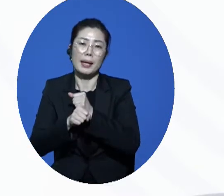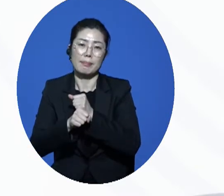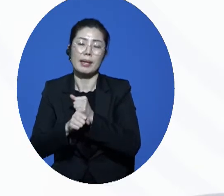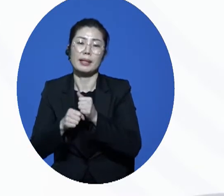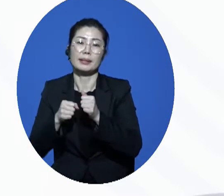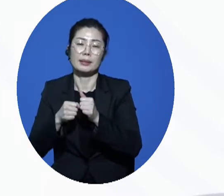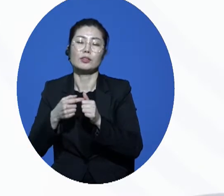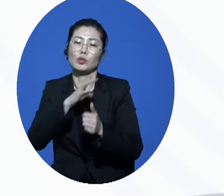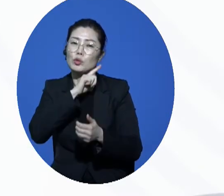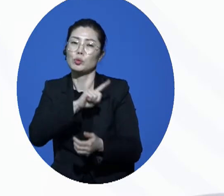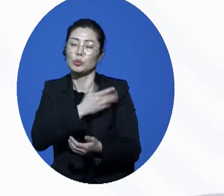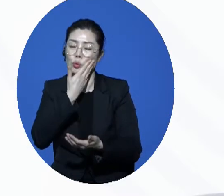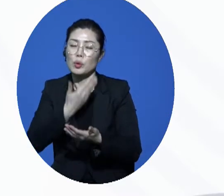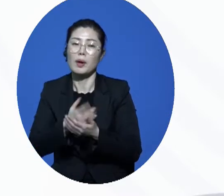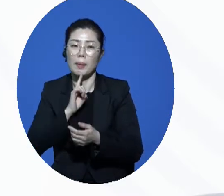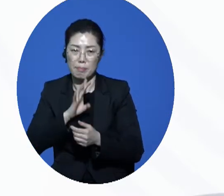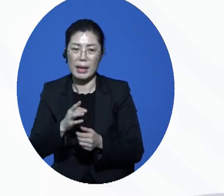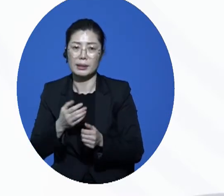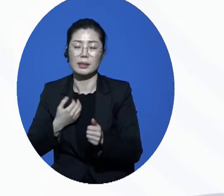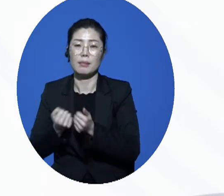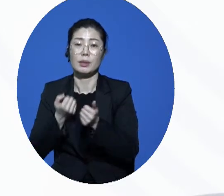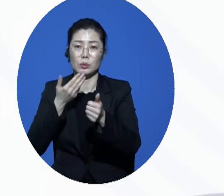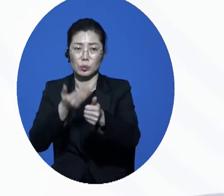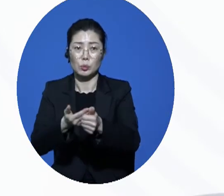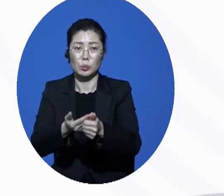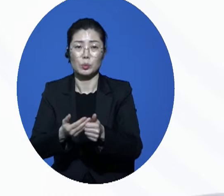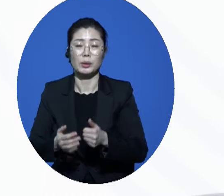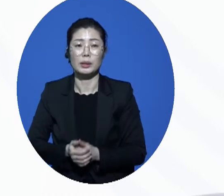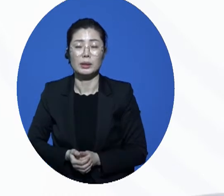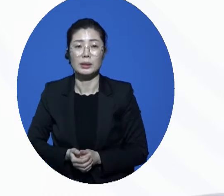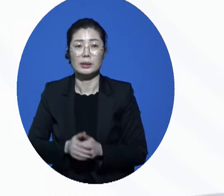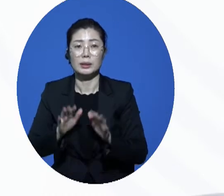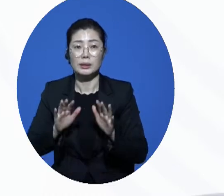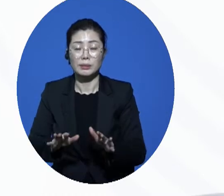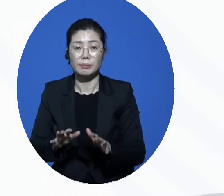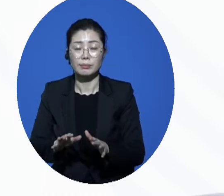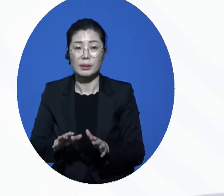우선 첫 번째는 긴급 탈시설 계획을 제정을 하고 이행을 해야